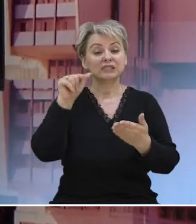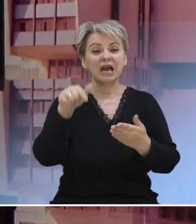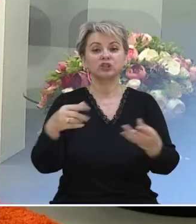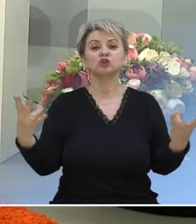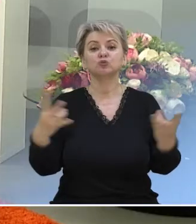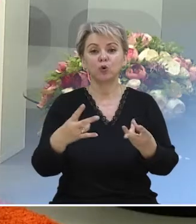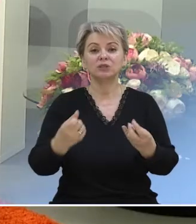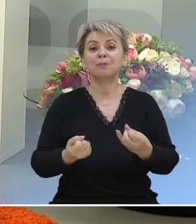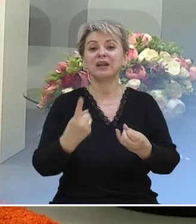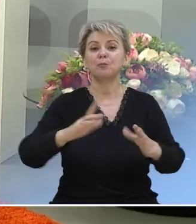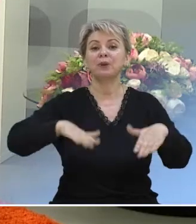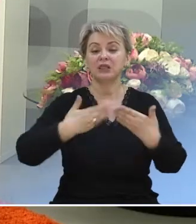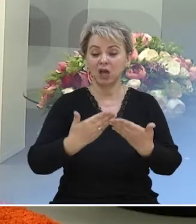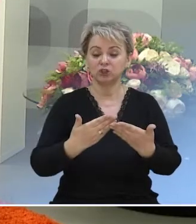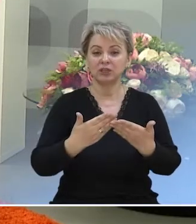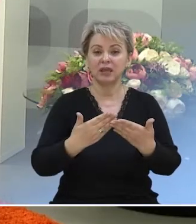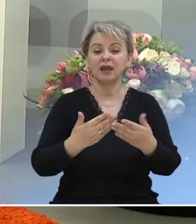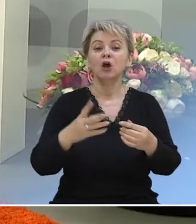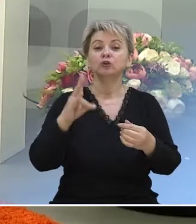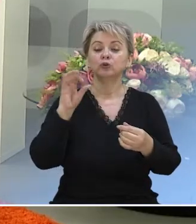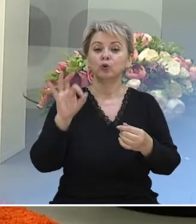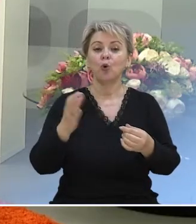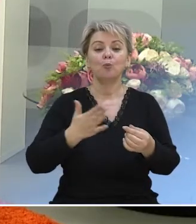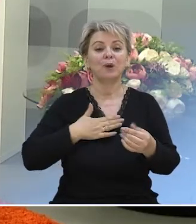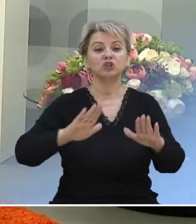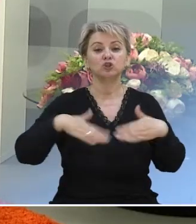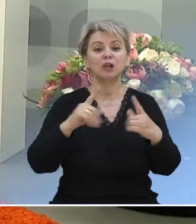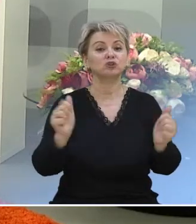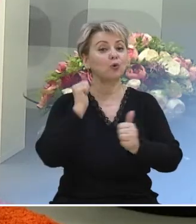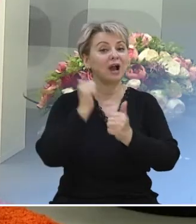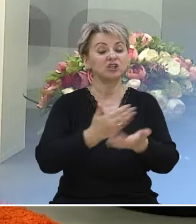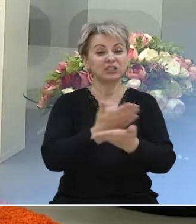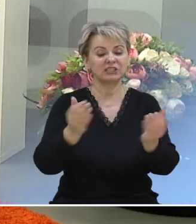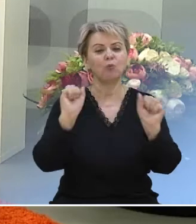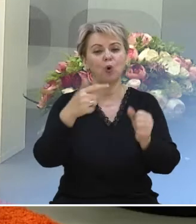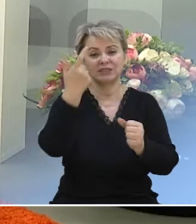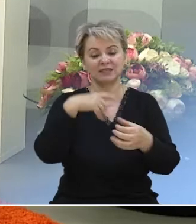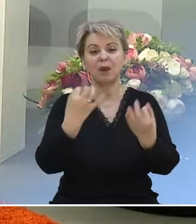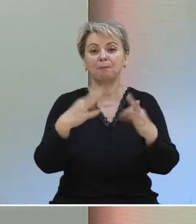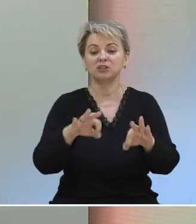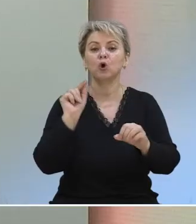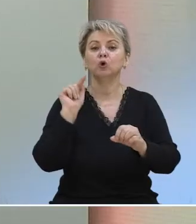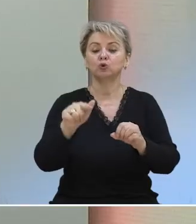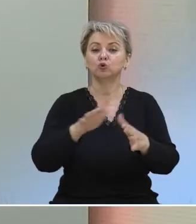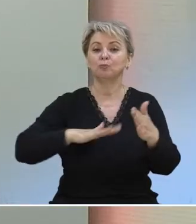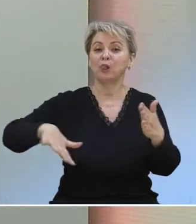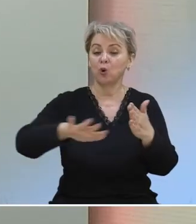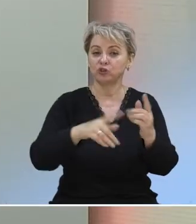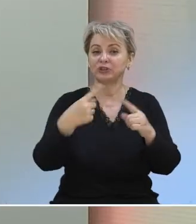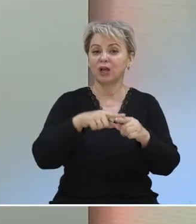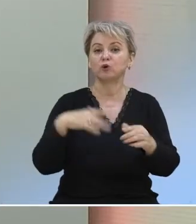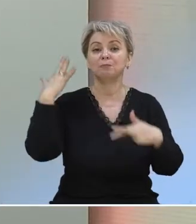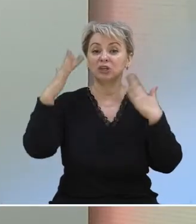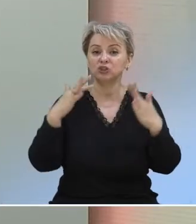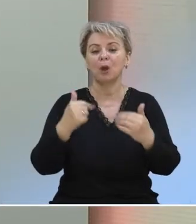Ну, знаешь, спрос рождает предложение. Мебель еще, бытовая техника. Ну, мы желаем, чтобы каждый из вас мог себе позволить ту